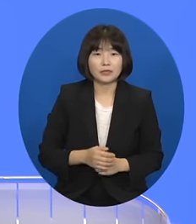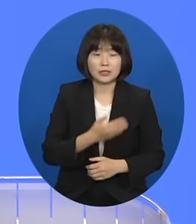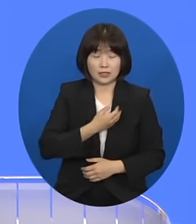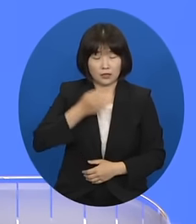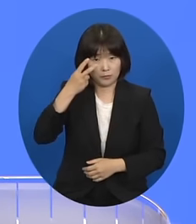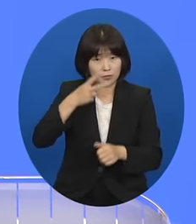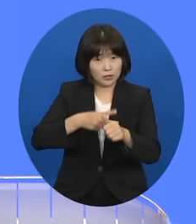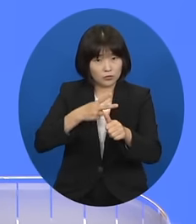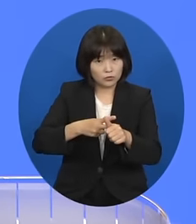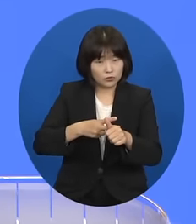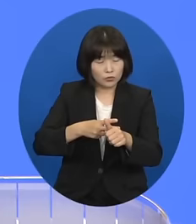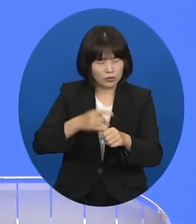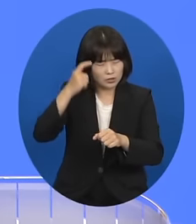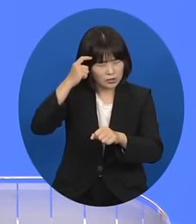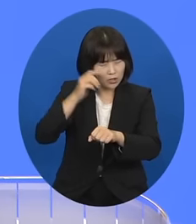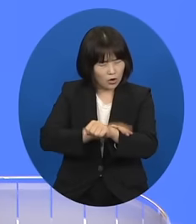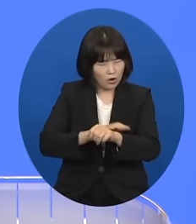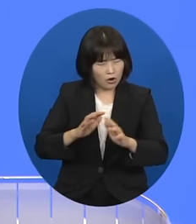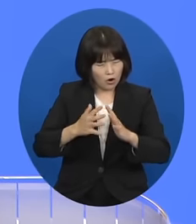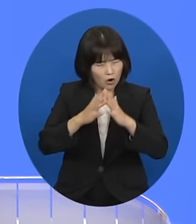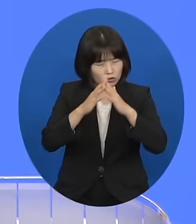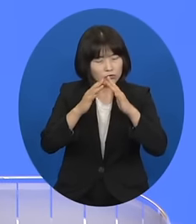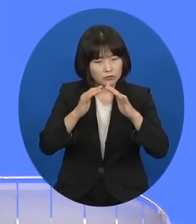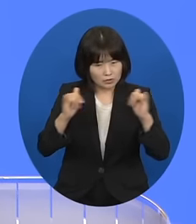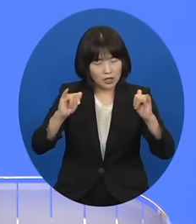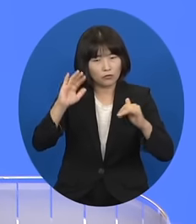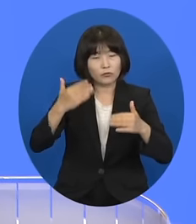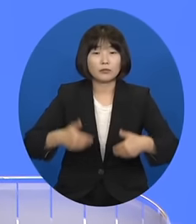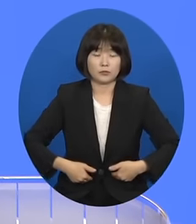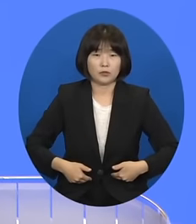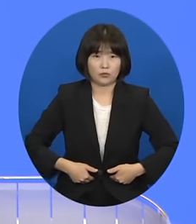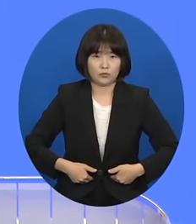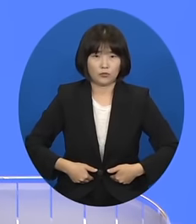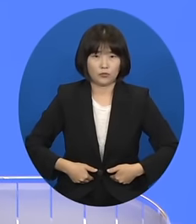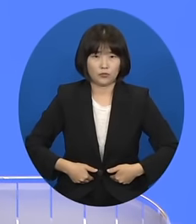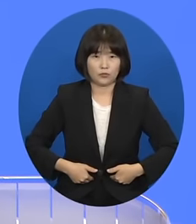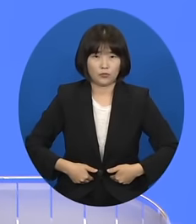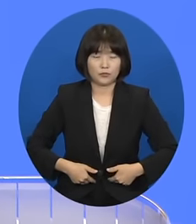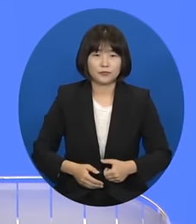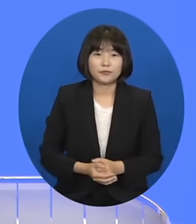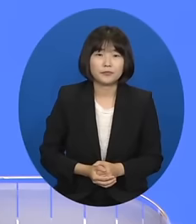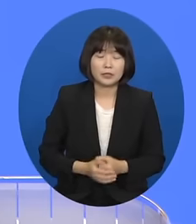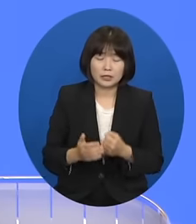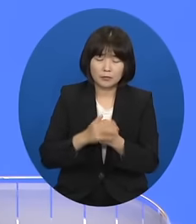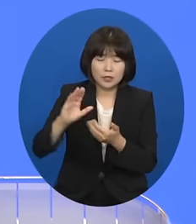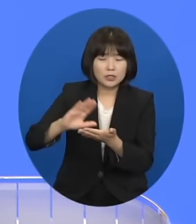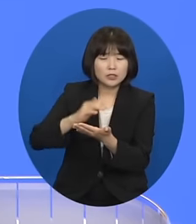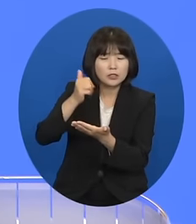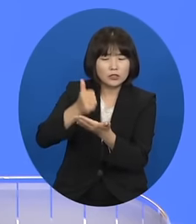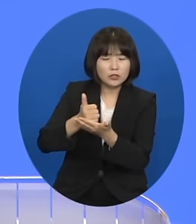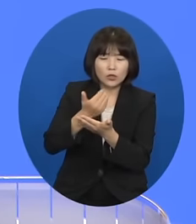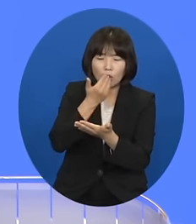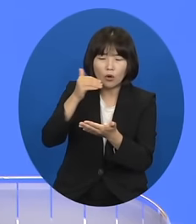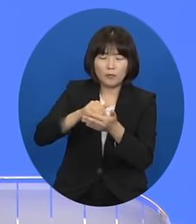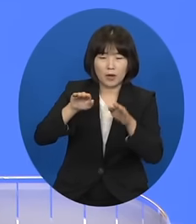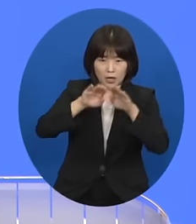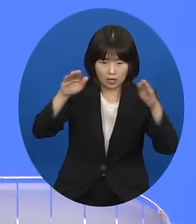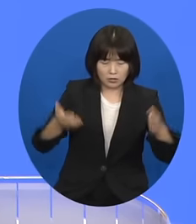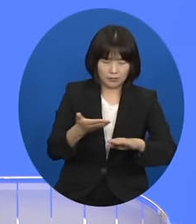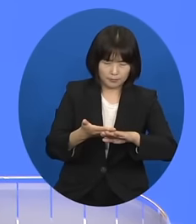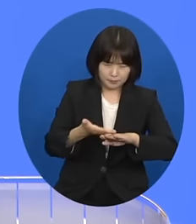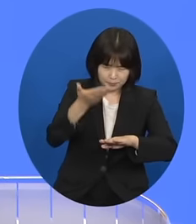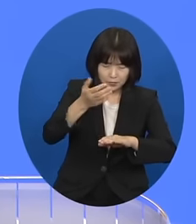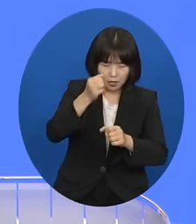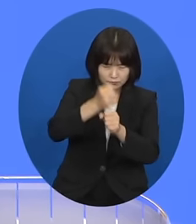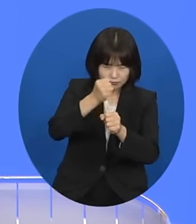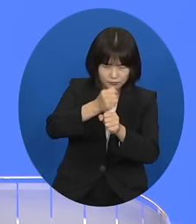합니다. 어둡 기반 위에 세워야 됩니까? 라고 얘기를 하면서 그리스도라고 하는 반석 위에 세우지 아니하면 모든 것이 다 사라질